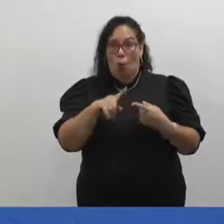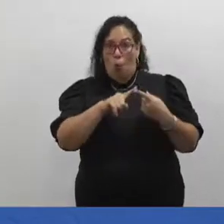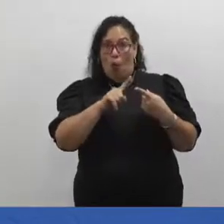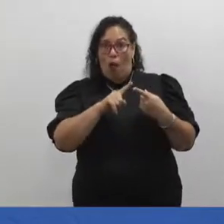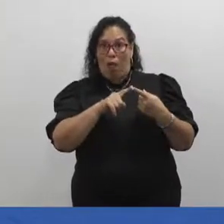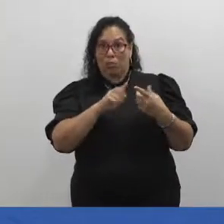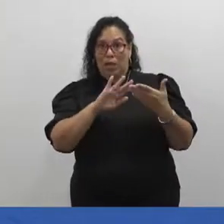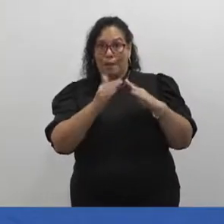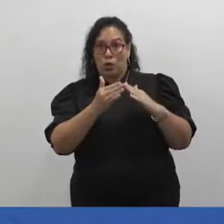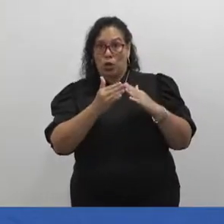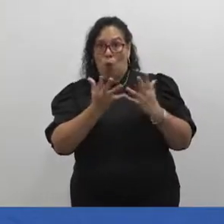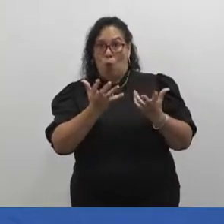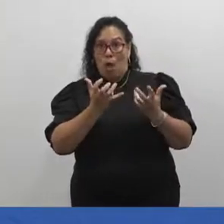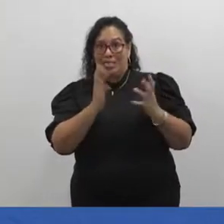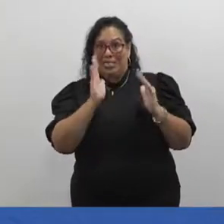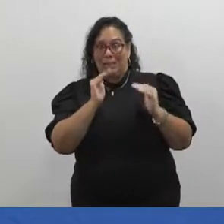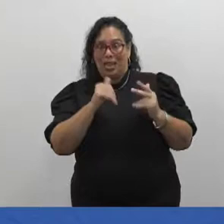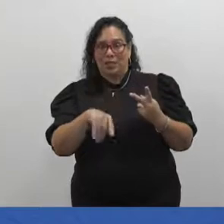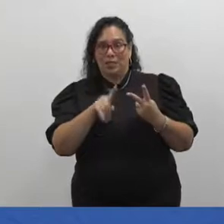năng